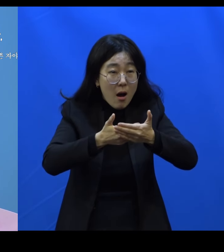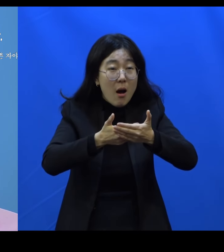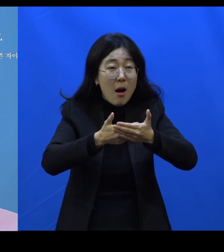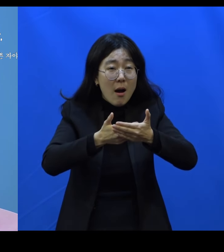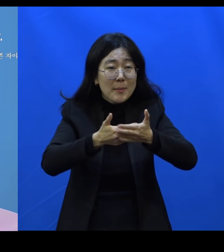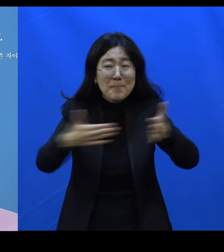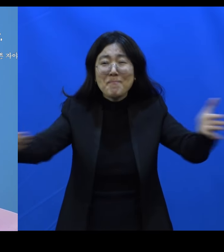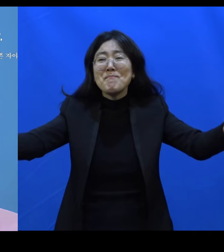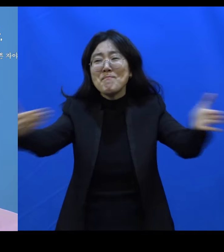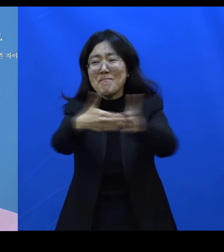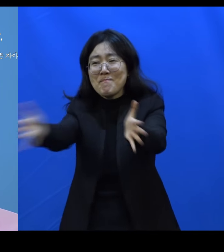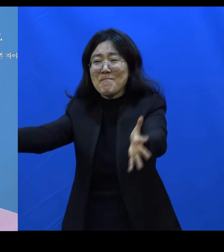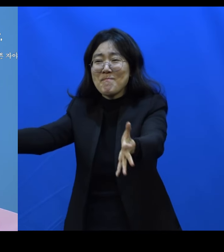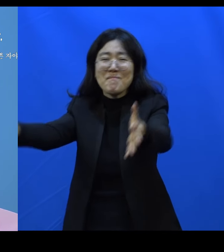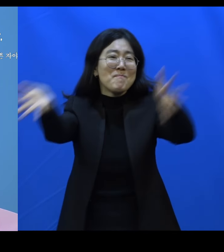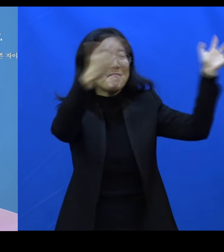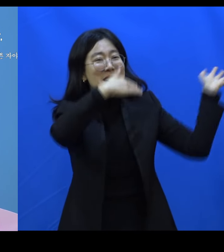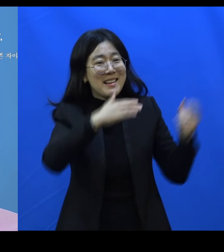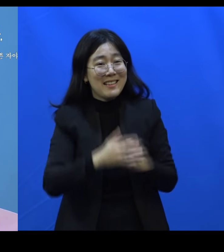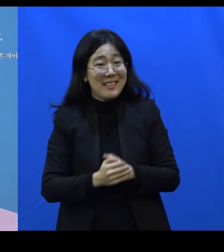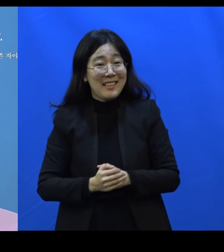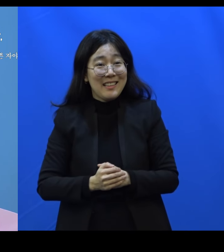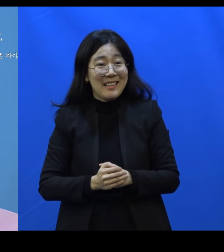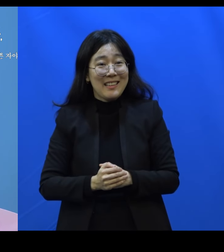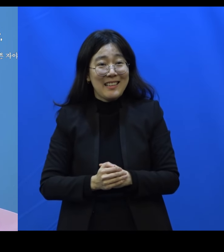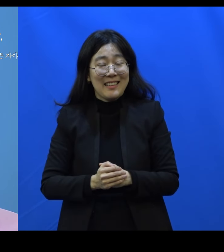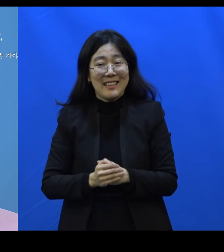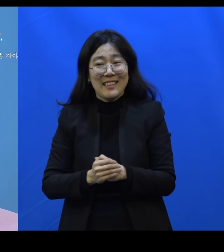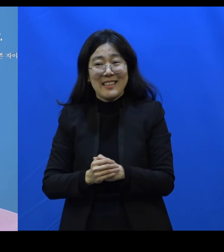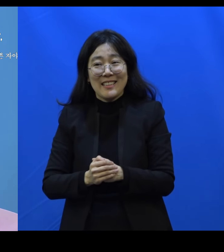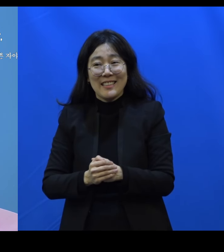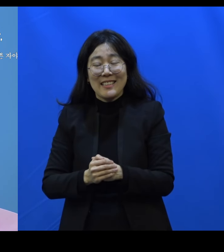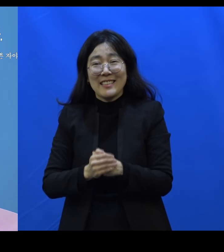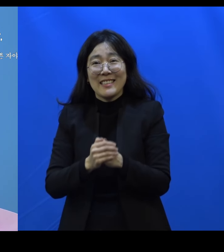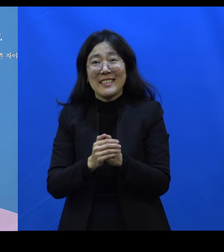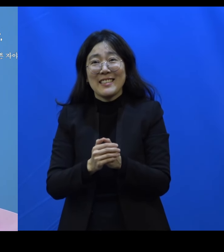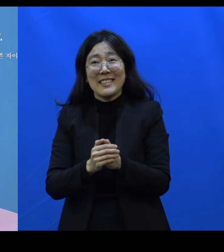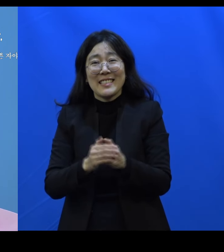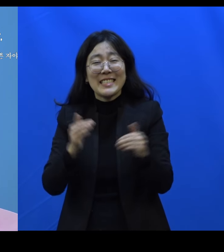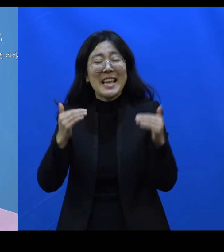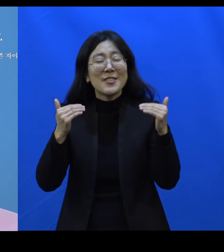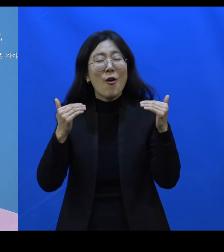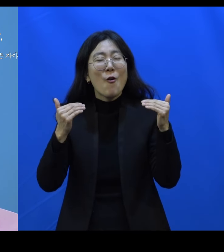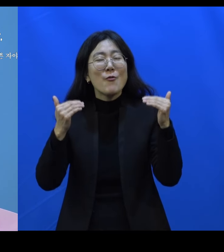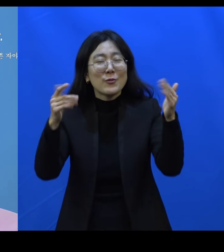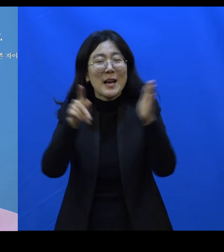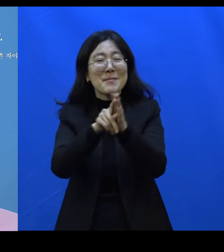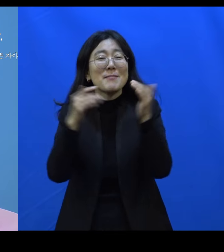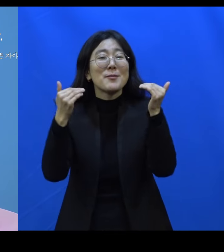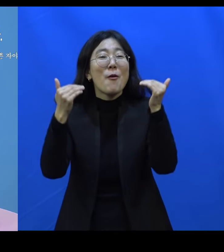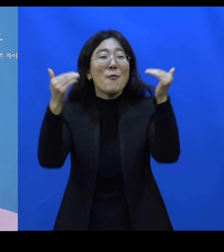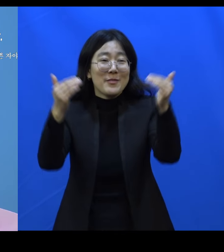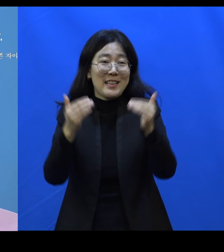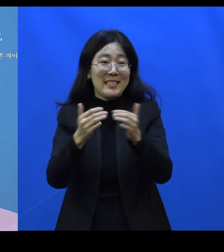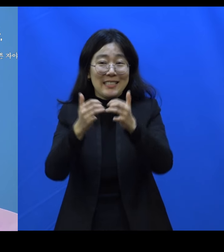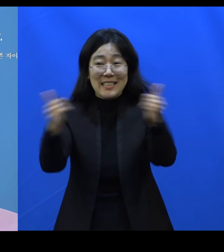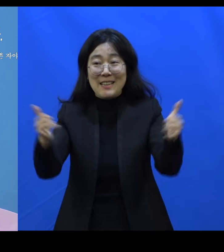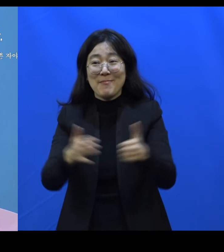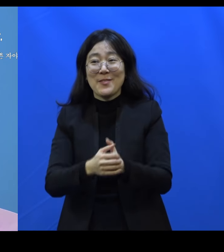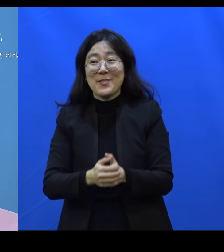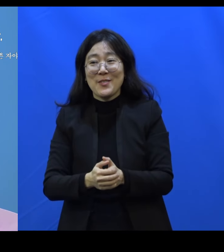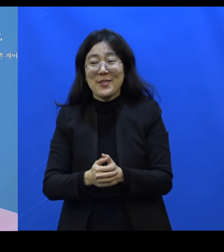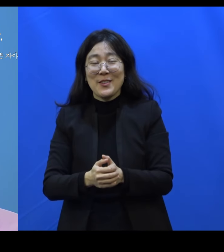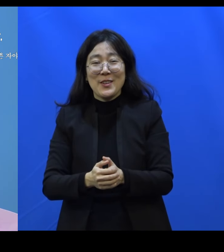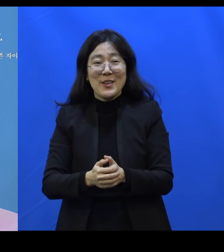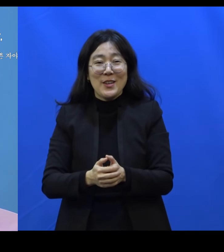깊은 영혼의 어두운 밤을 지냈던 것들도 지나가고 이제 성숙한 사랑으로, 이제